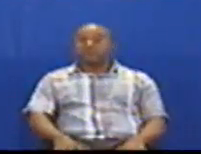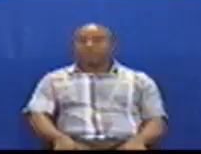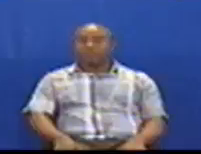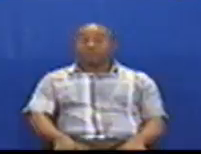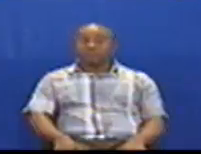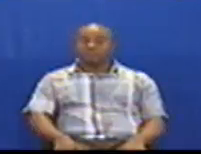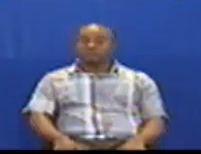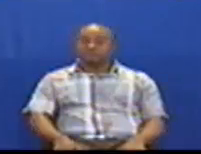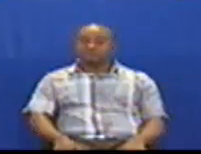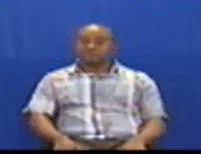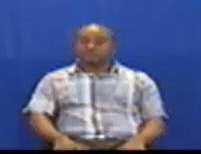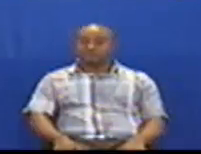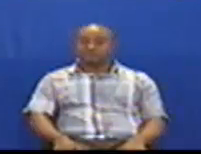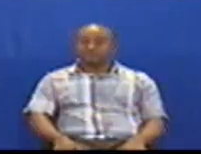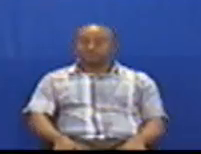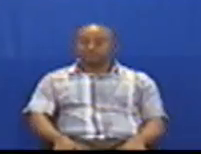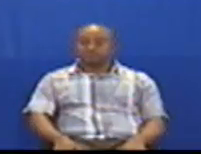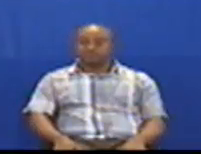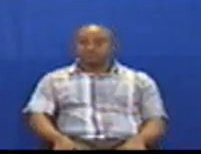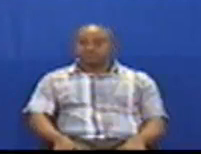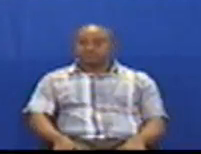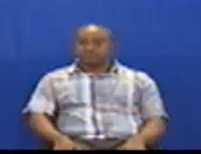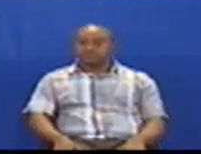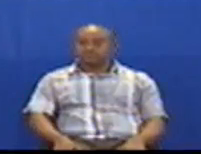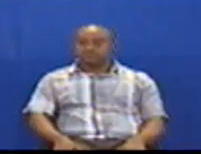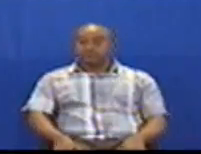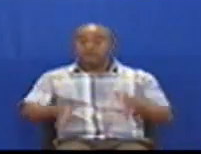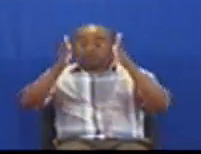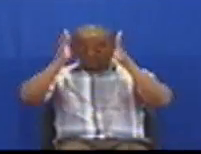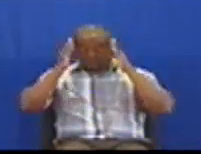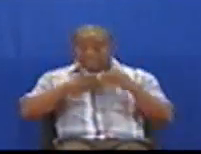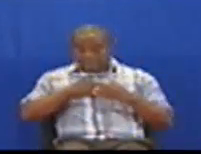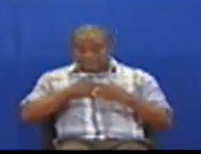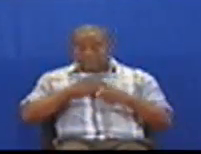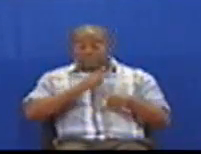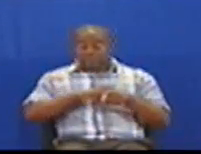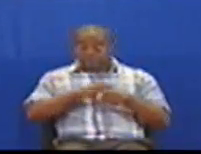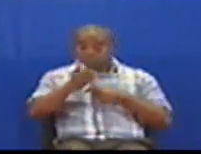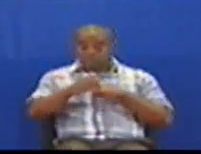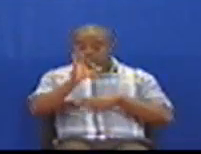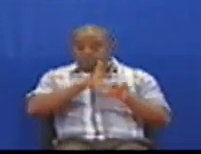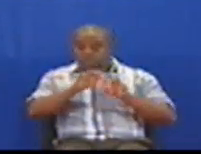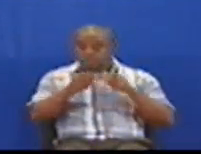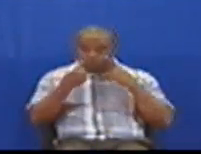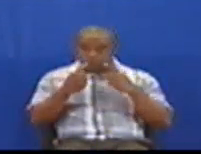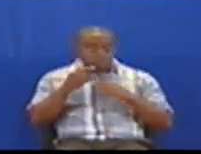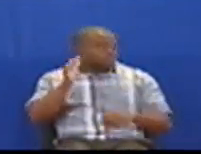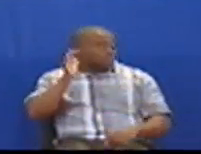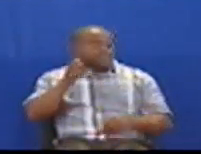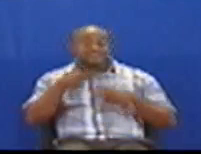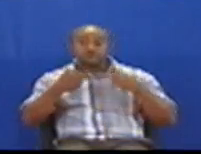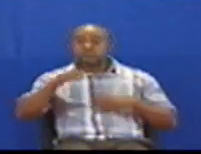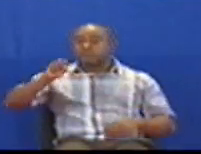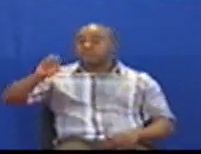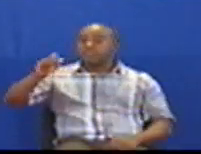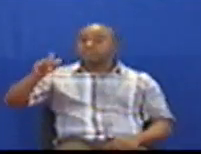Asante sana waheshimiwa. Tunapoelekea kwenye uchaguzi, hii sauti ya mheshimiwa Sakaya inabidi watu tukajifunze, maana hamna